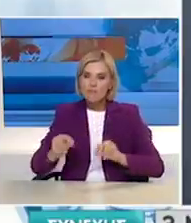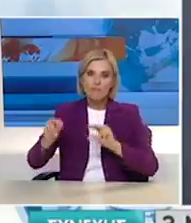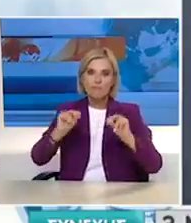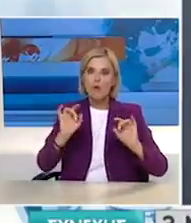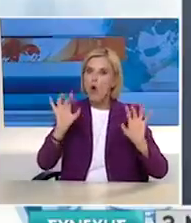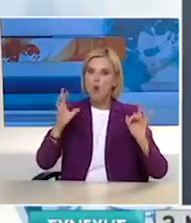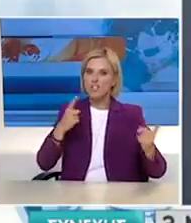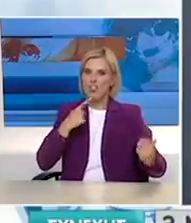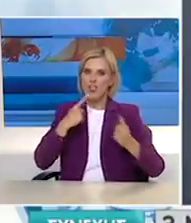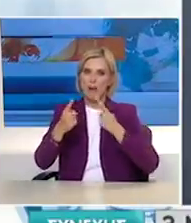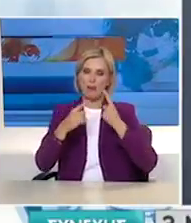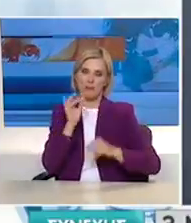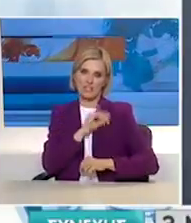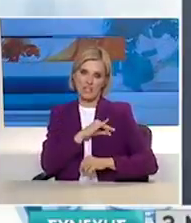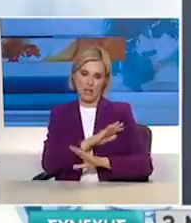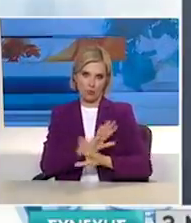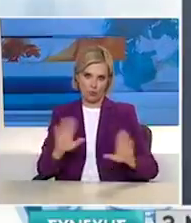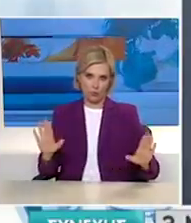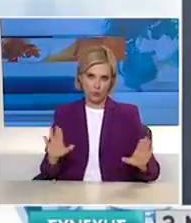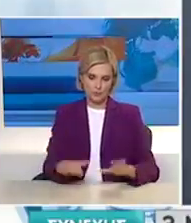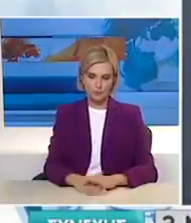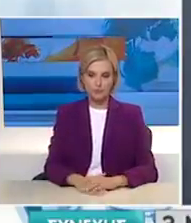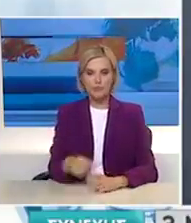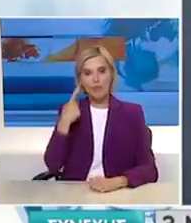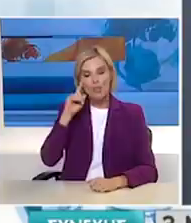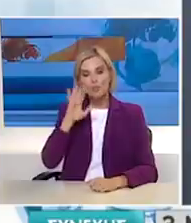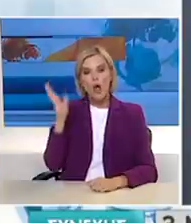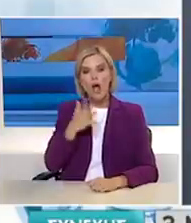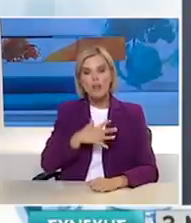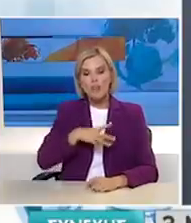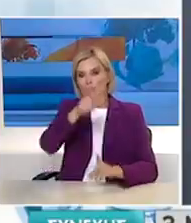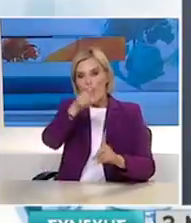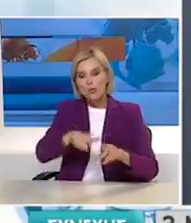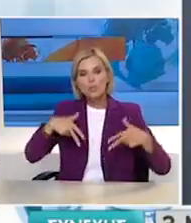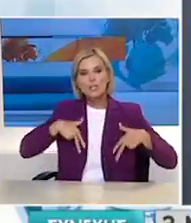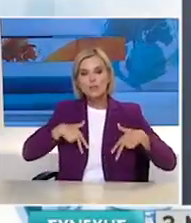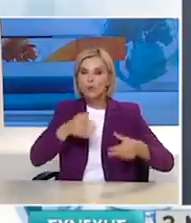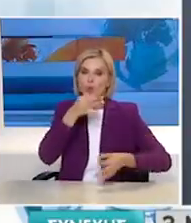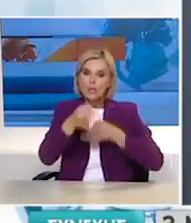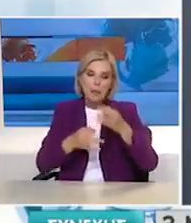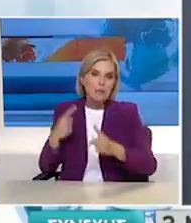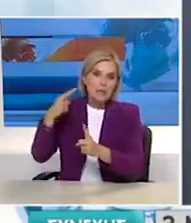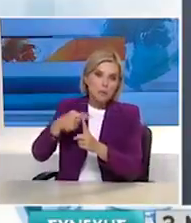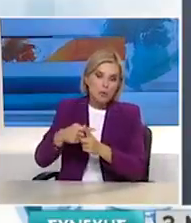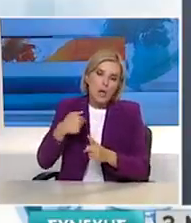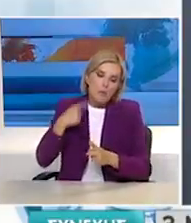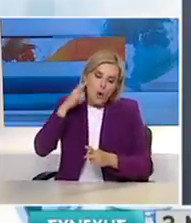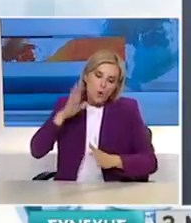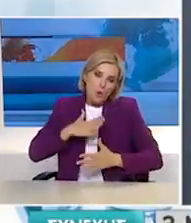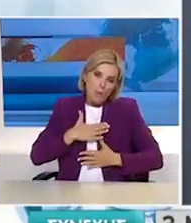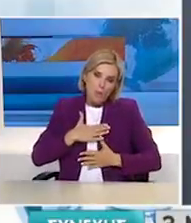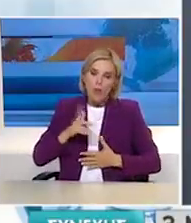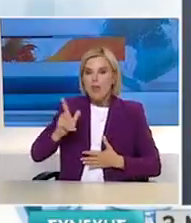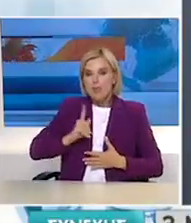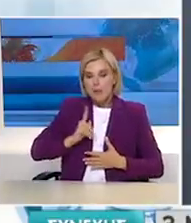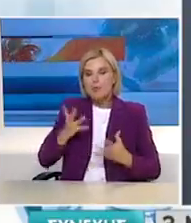οποίες αναφέρεται η δημοσιογράφος. Και δεν ξέρω αν θέλει ο κύριος Υπουργός να προσθέσει κάτι. Εμένα αυτή είναι η τοποθέτησή μου. Θα περιμένω